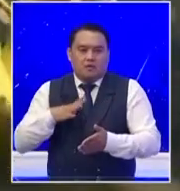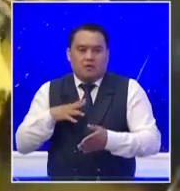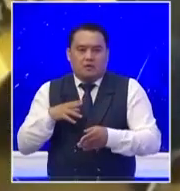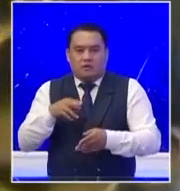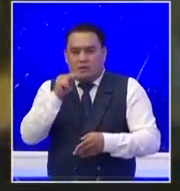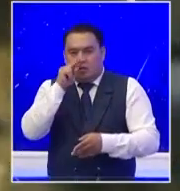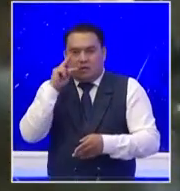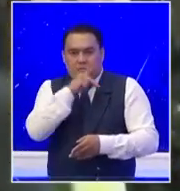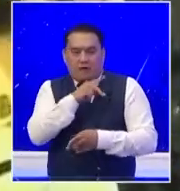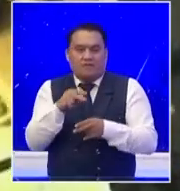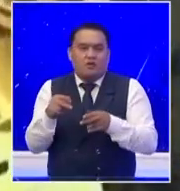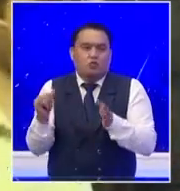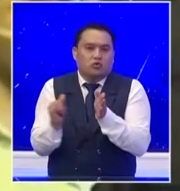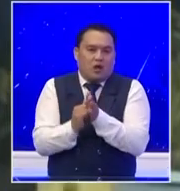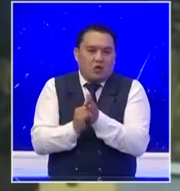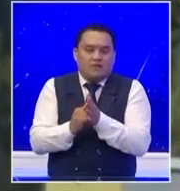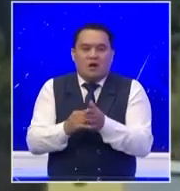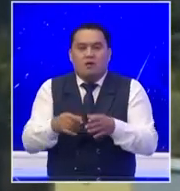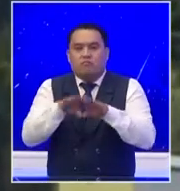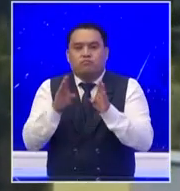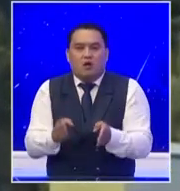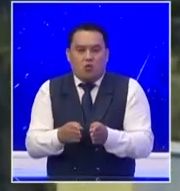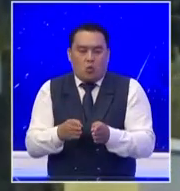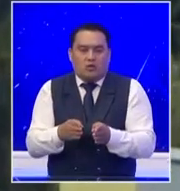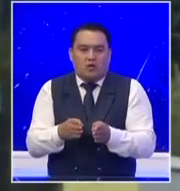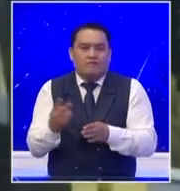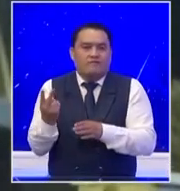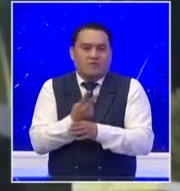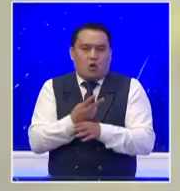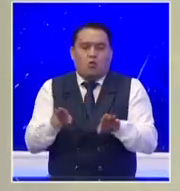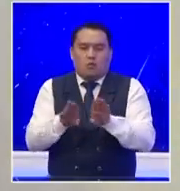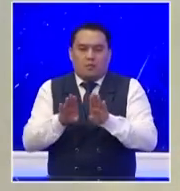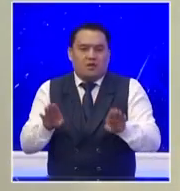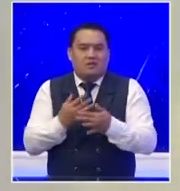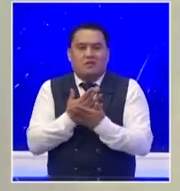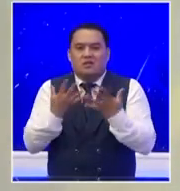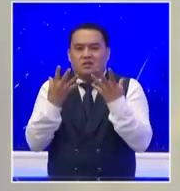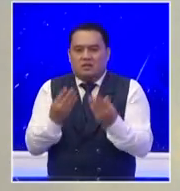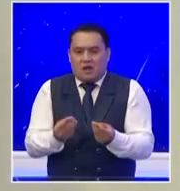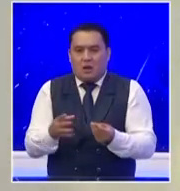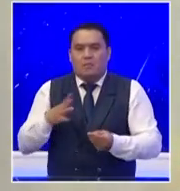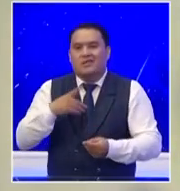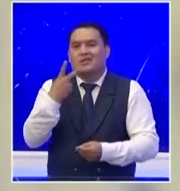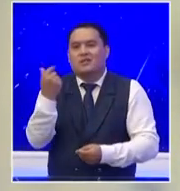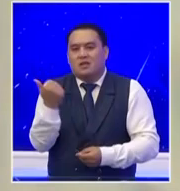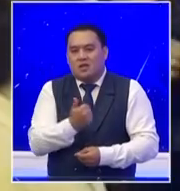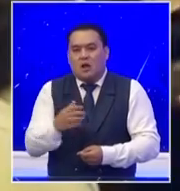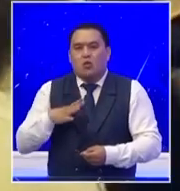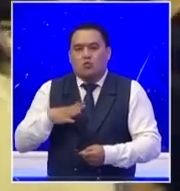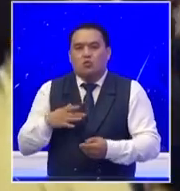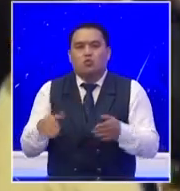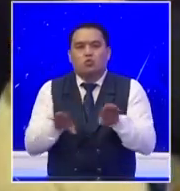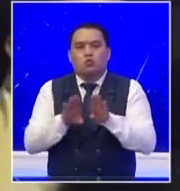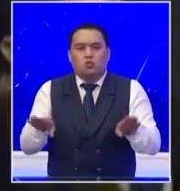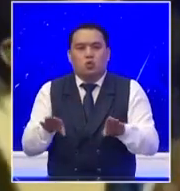неполадки с кислородными баллонами, из которых произошла утечка. Это второй инцидент такого рода за последние несколько дней. Менее недели назад на другой окраине